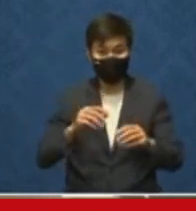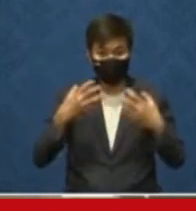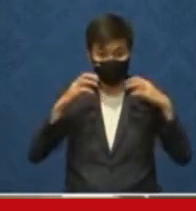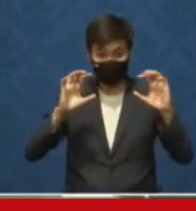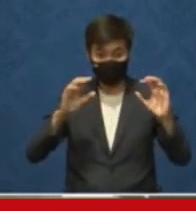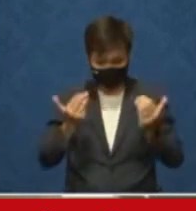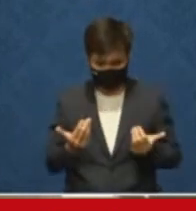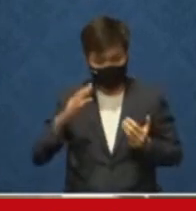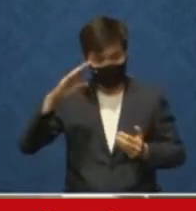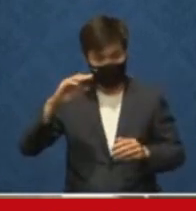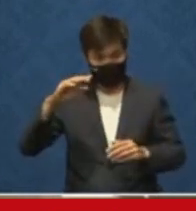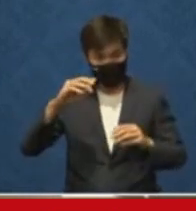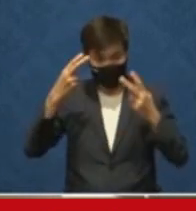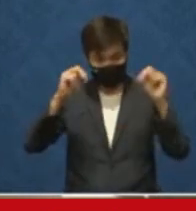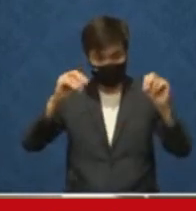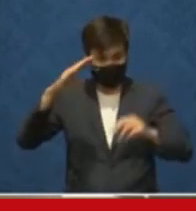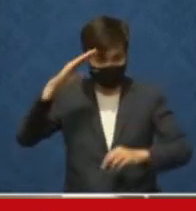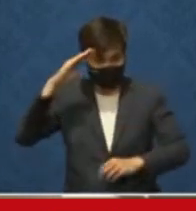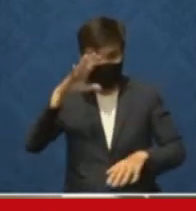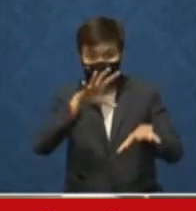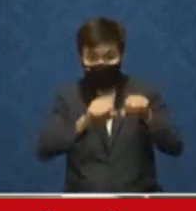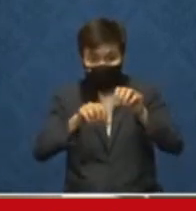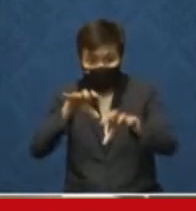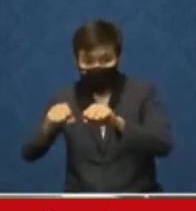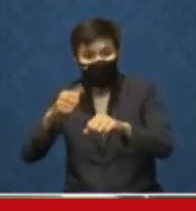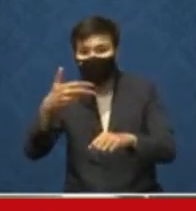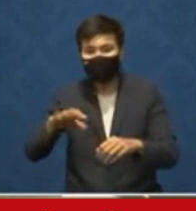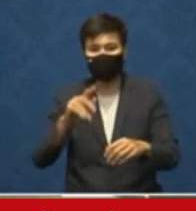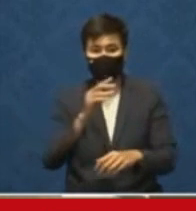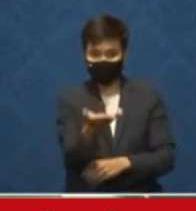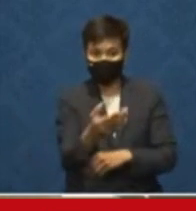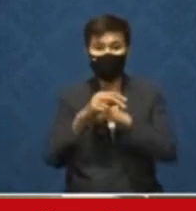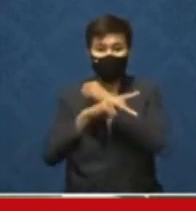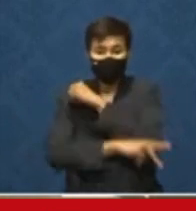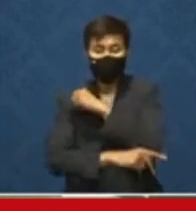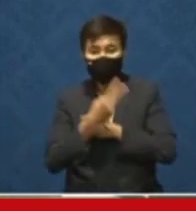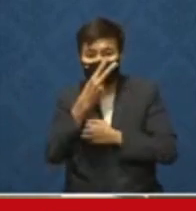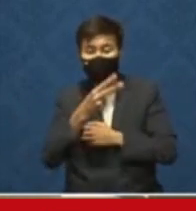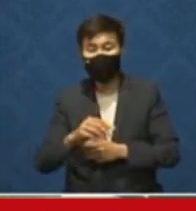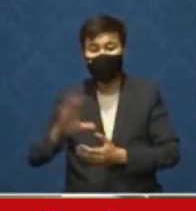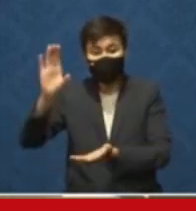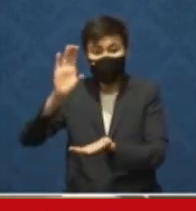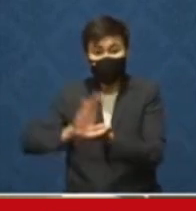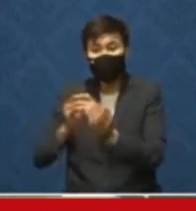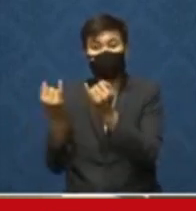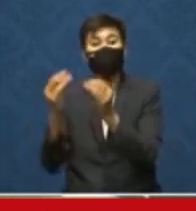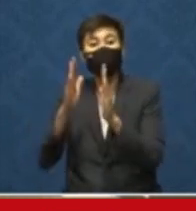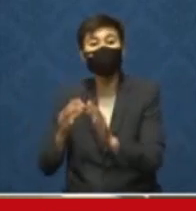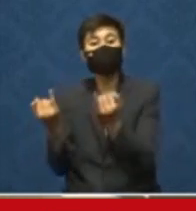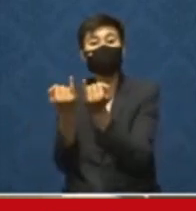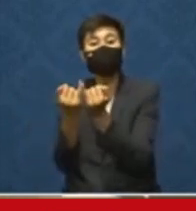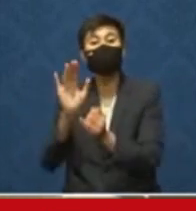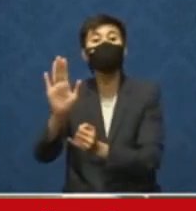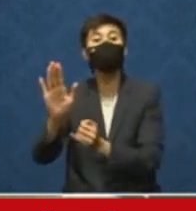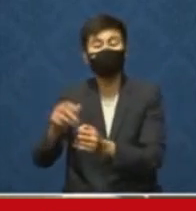กล่าวหารัฐบาลก่อนๆวันนี้รัฐบาลนี้นะเจ็บแสบที่สุดอย่าไปจับไม่ได้หรอกว่าท่านชุดจะ